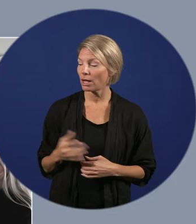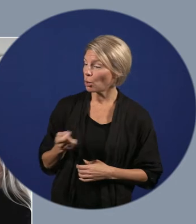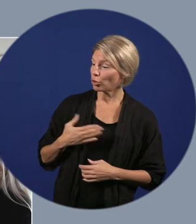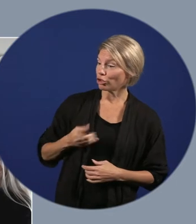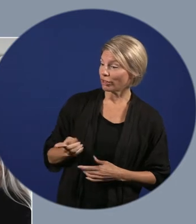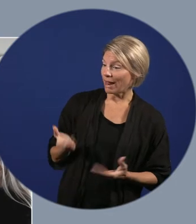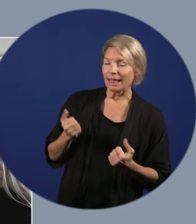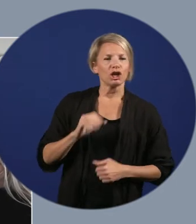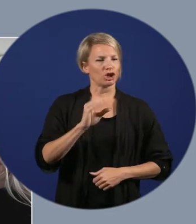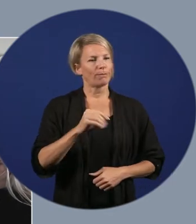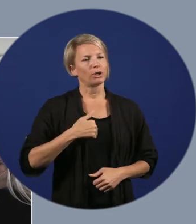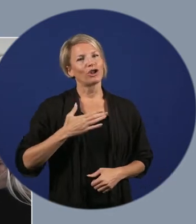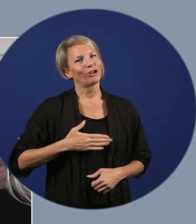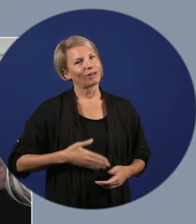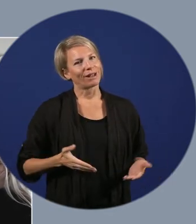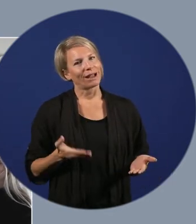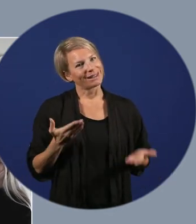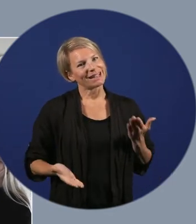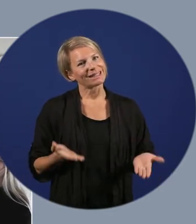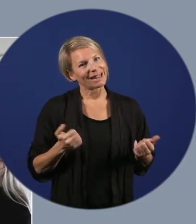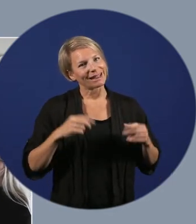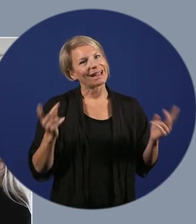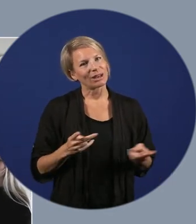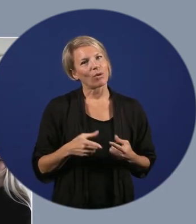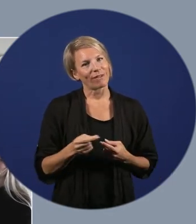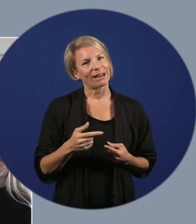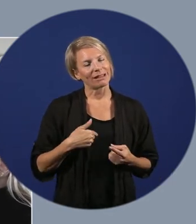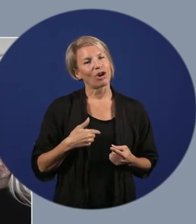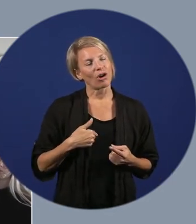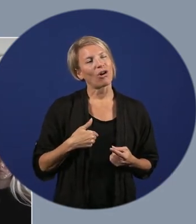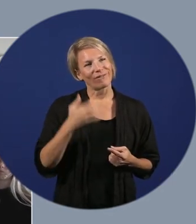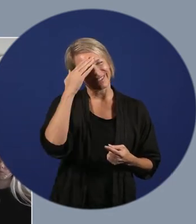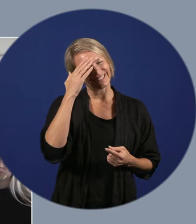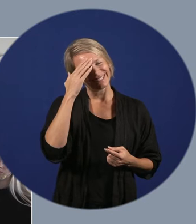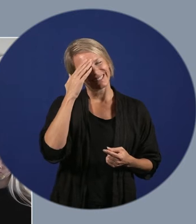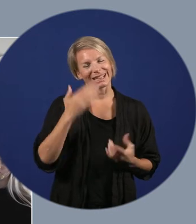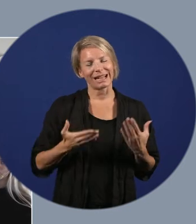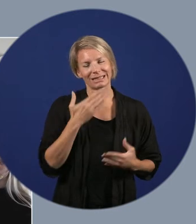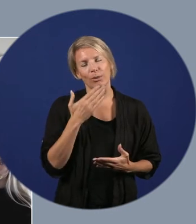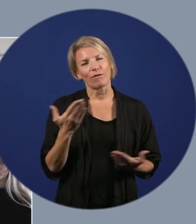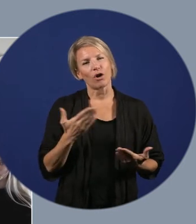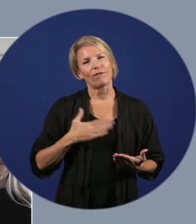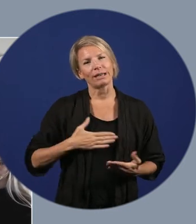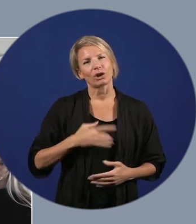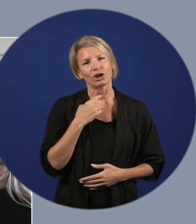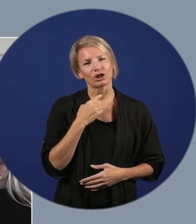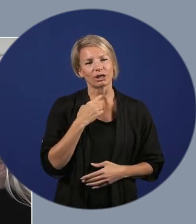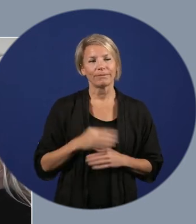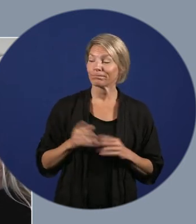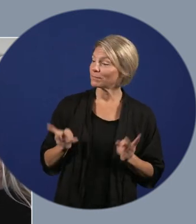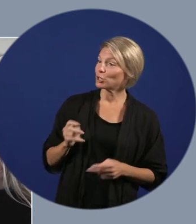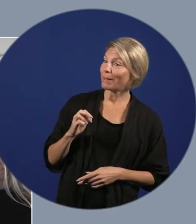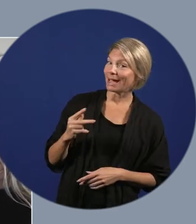Ja, jag tyckte att det var ganska lätt att välja ändå. Jag hade ganska klart för mig vad jag röstade och vad jag vill och sådär. Och som Erik